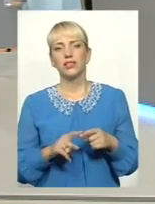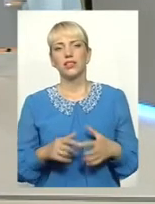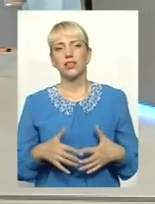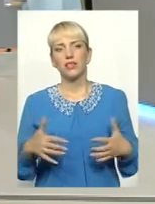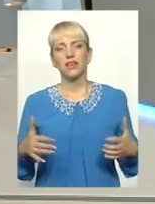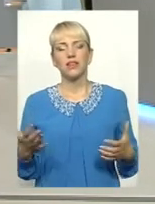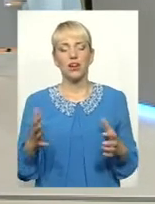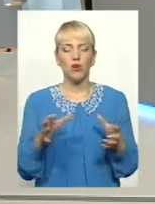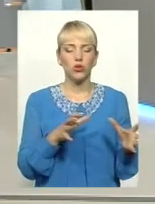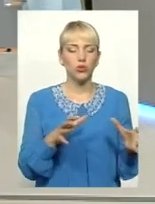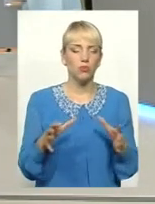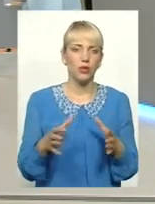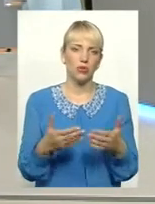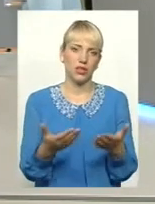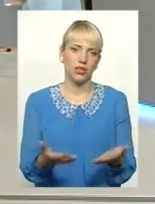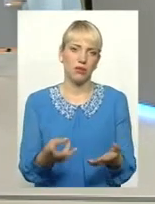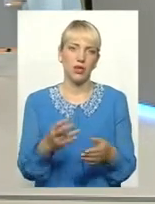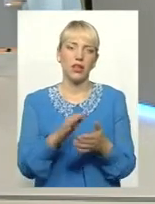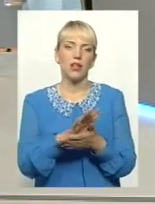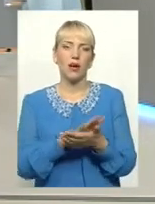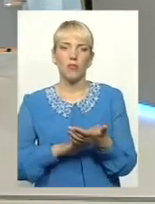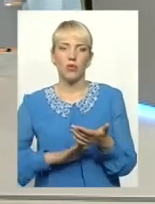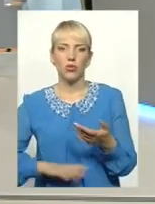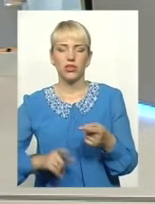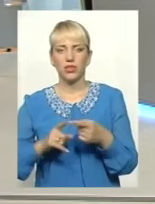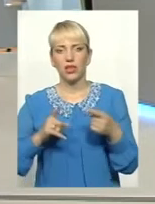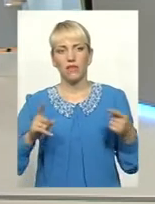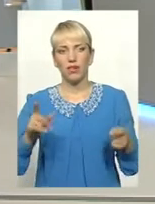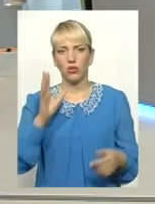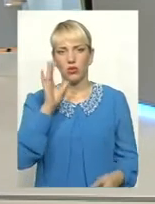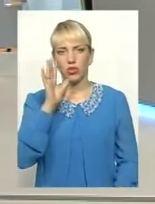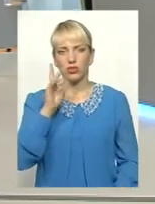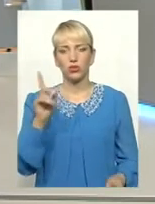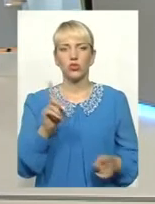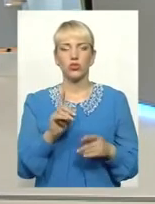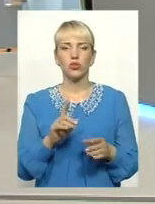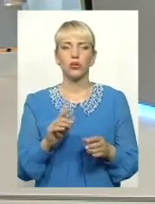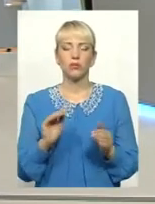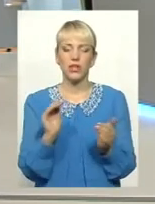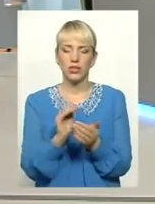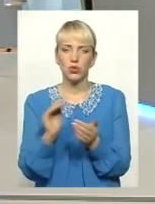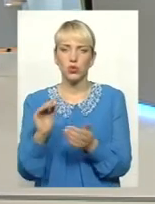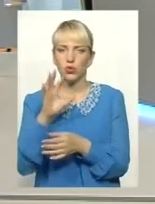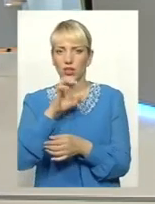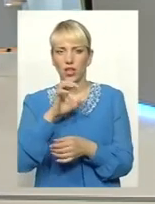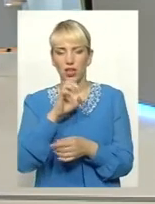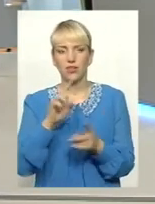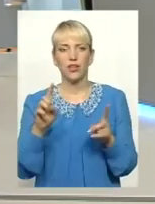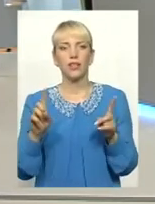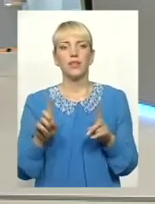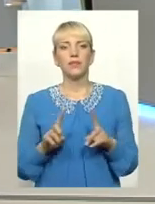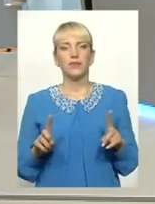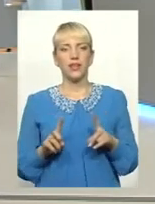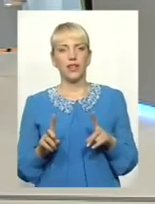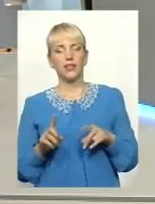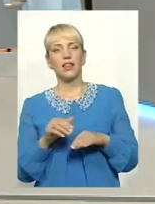якось опікуватись ними на протязі тривалого часу. Щоб маленькі цуценята, які